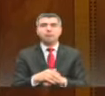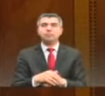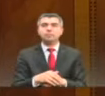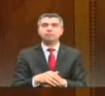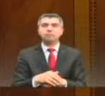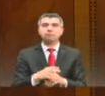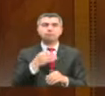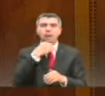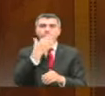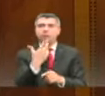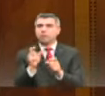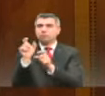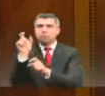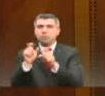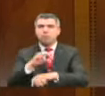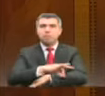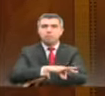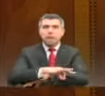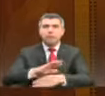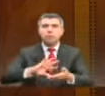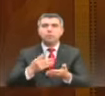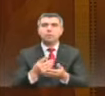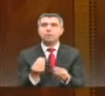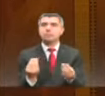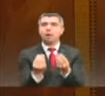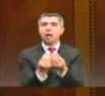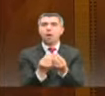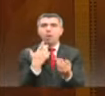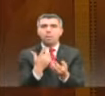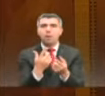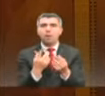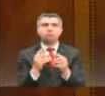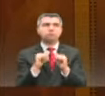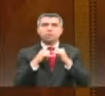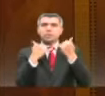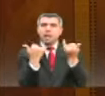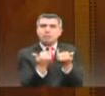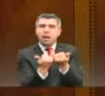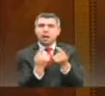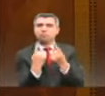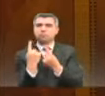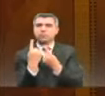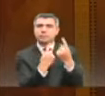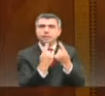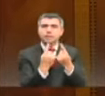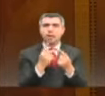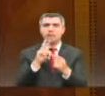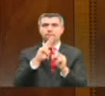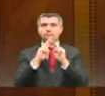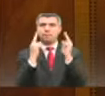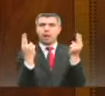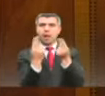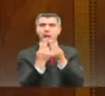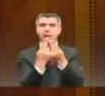المستوى المدني في مختلف المنابر والمحافل الجهوية والقارية والدولية